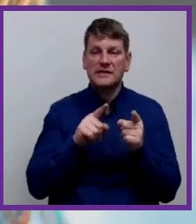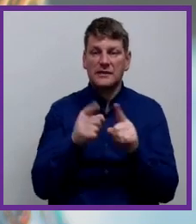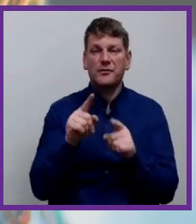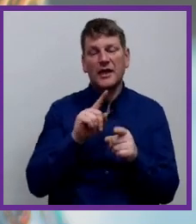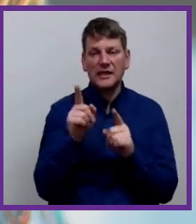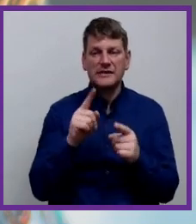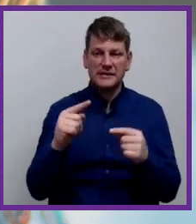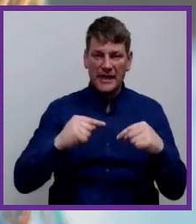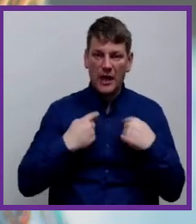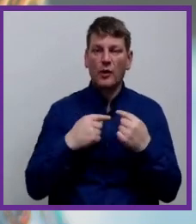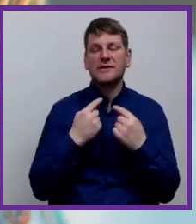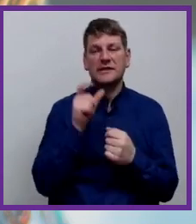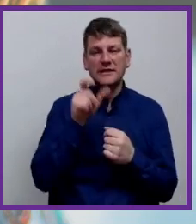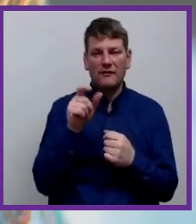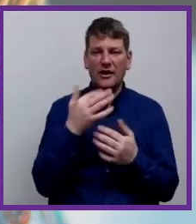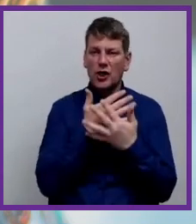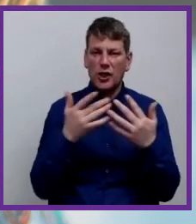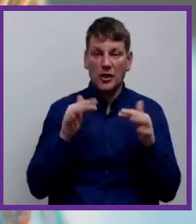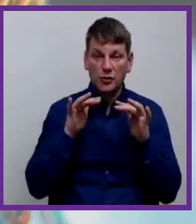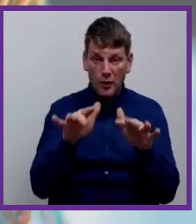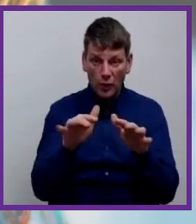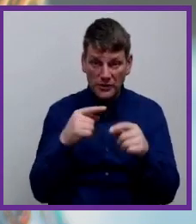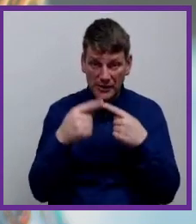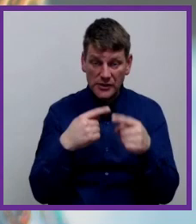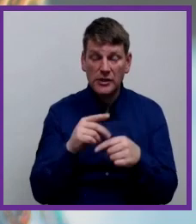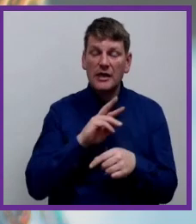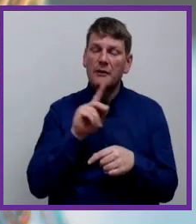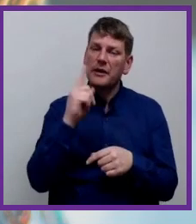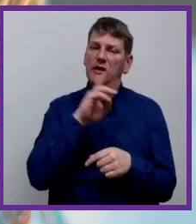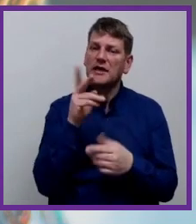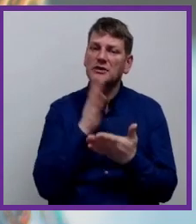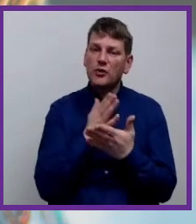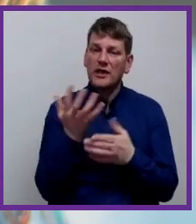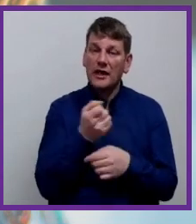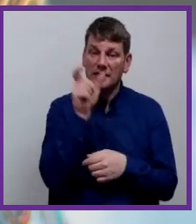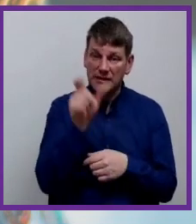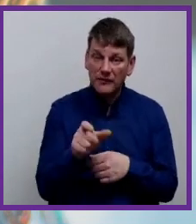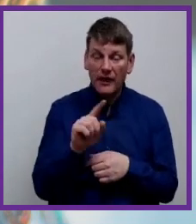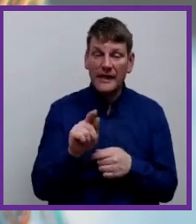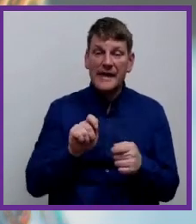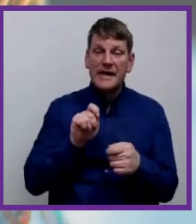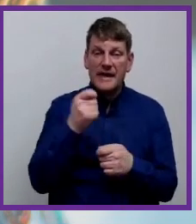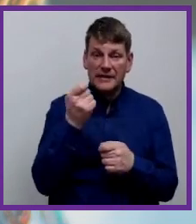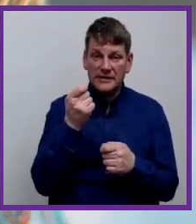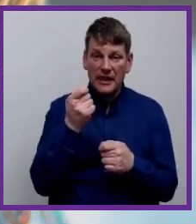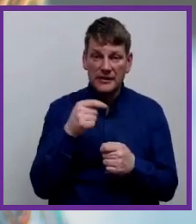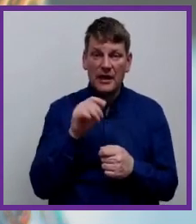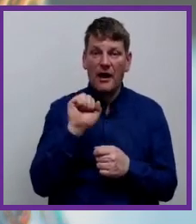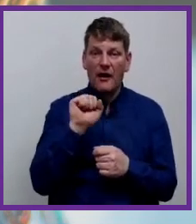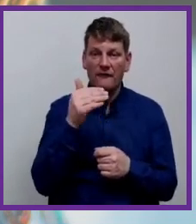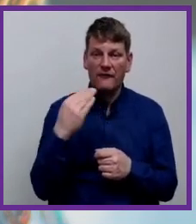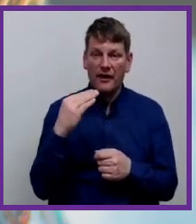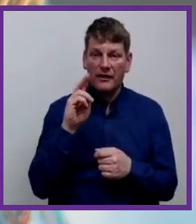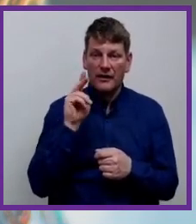cilvēkā dažādas procesus. Un pirmais, kas ar šo te cilvēku notiek, ir tad ieslēdzās šis te afektīvie procesi,